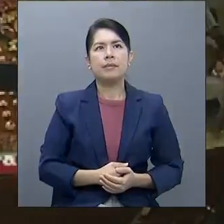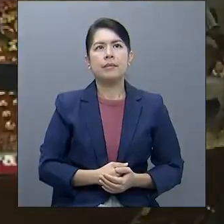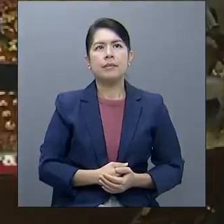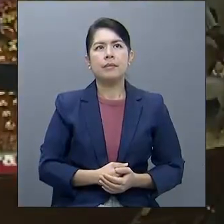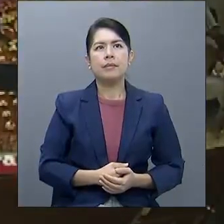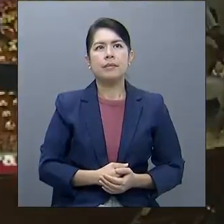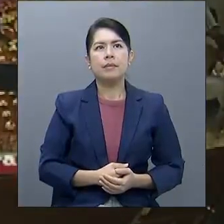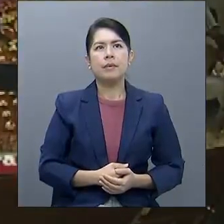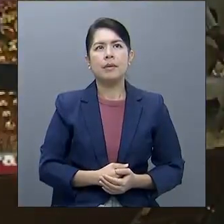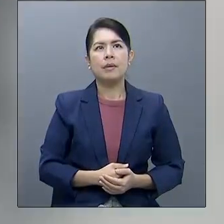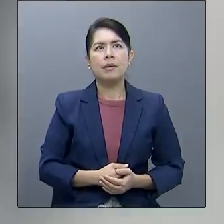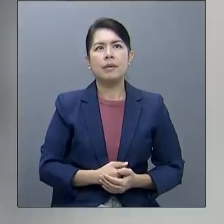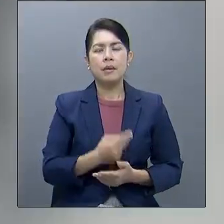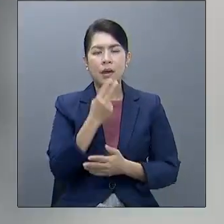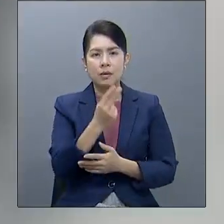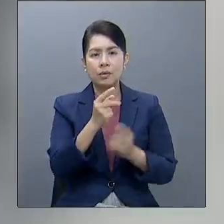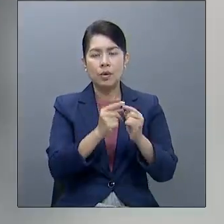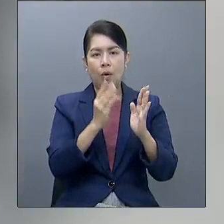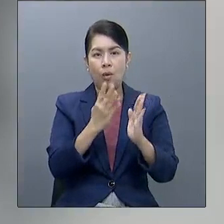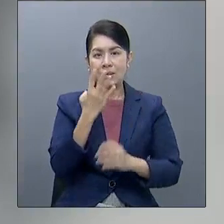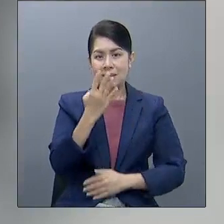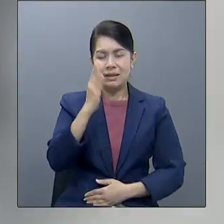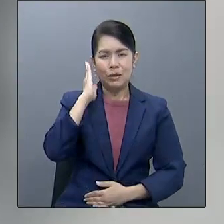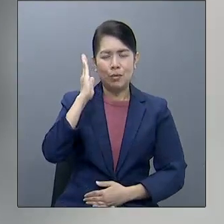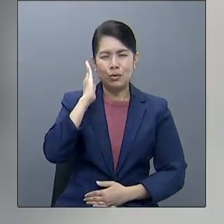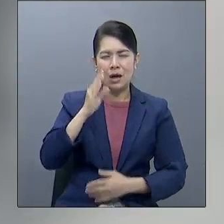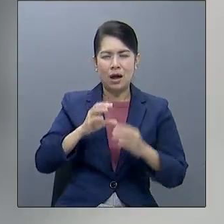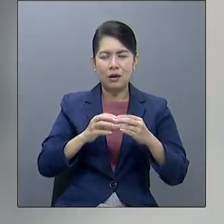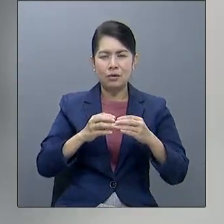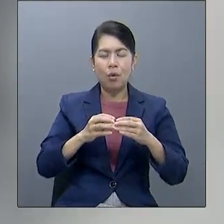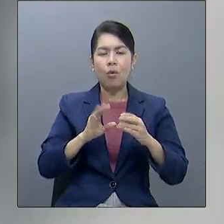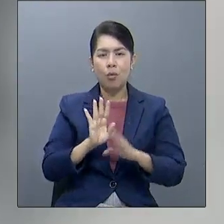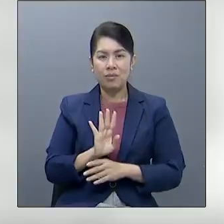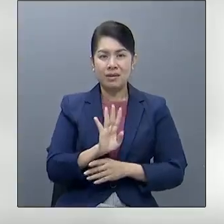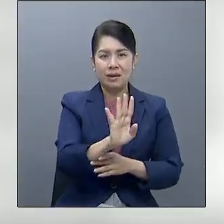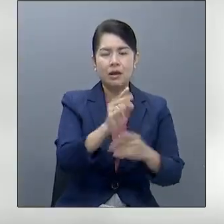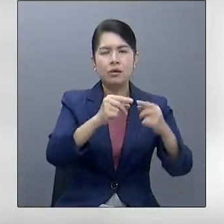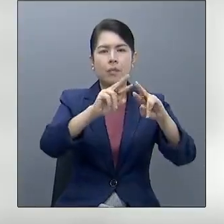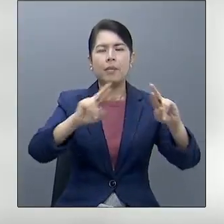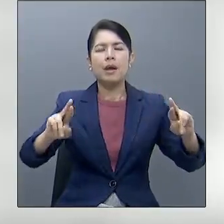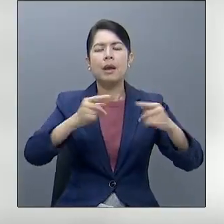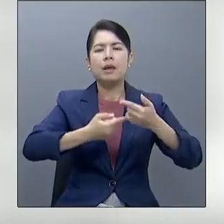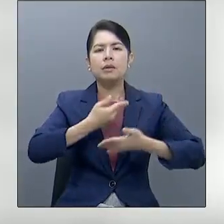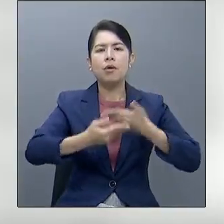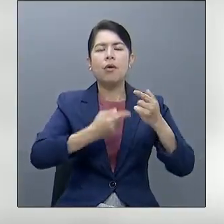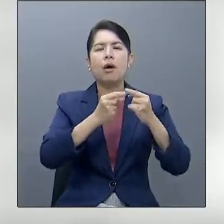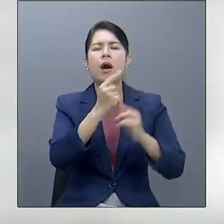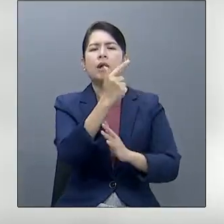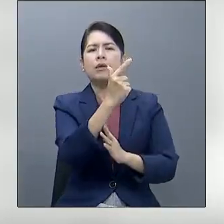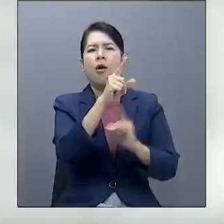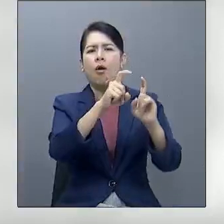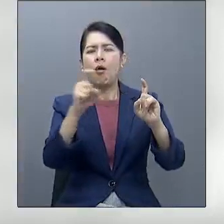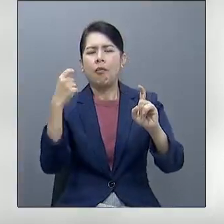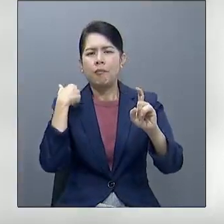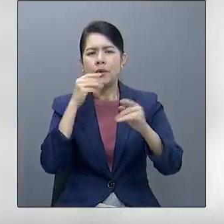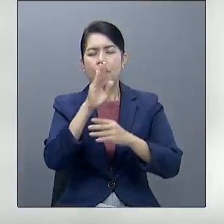นี่เป็นภาพเหตุการณ์ขณะที่ชาย4คนเนี่ยบุกเข้าไปปล้นร้านทองในเขตเทศบาลเมืองตากเหตุการณ์นี้เกิดขึ้นเมื่อวันที่8ธันวาค